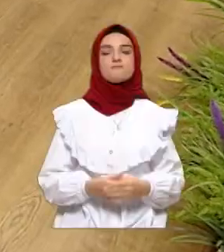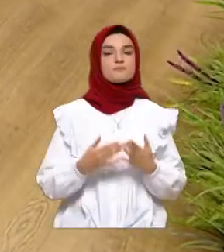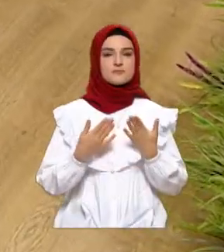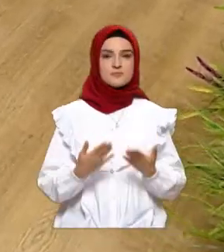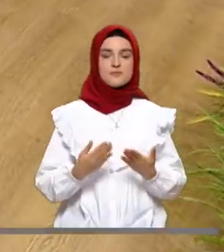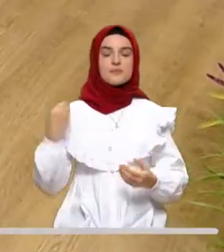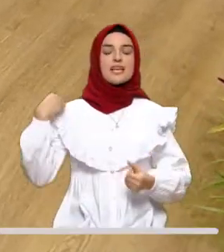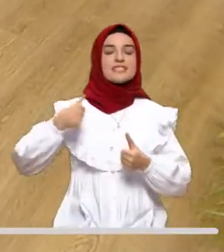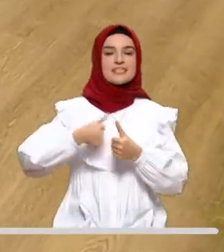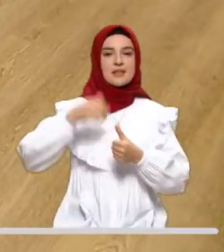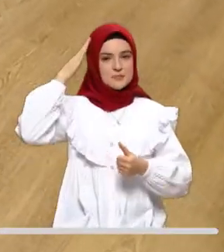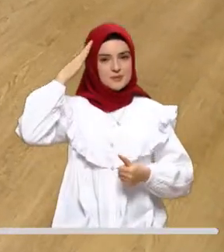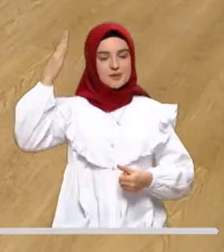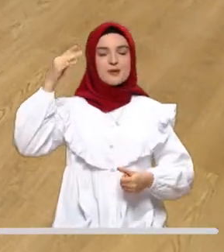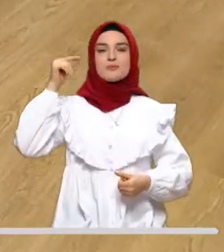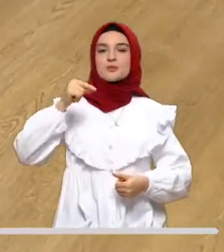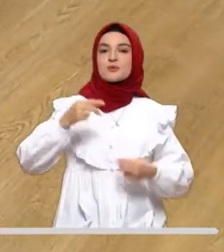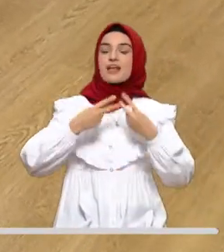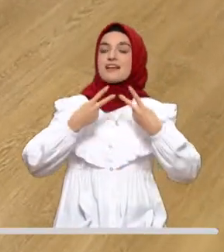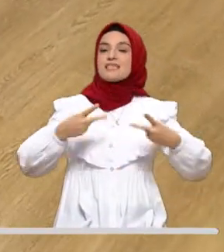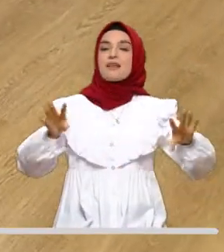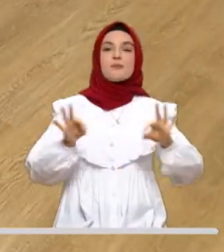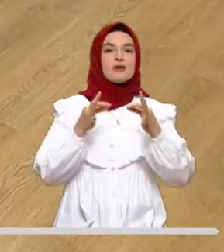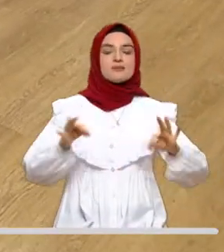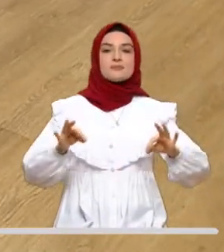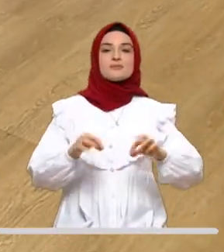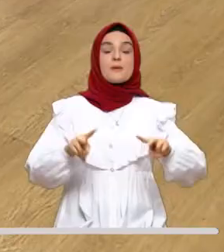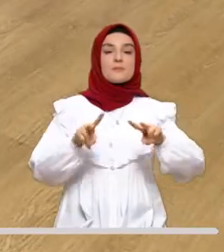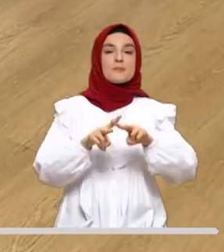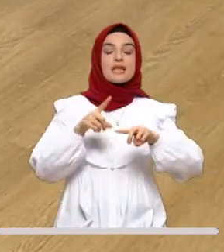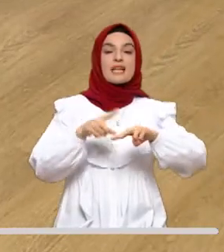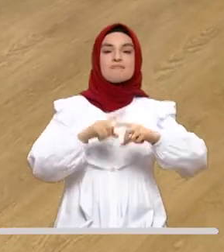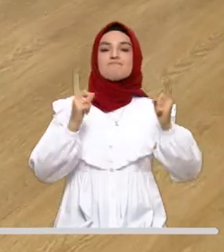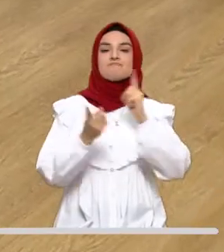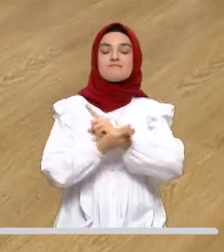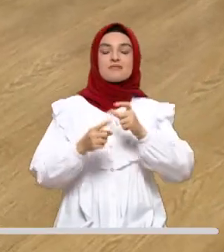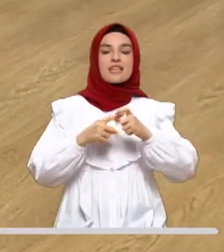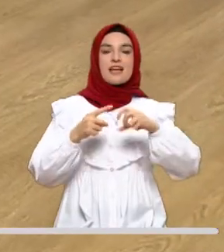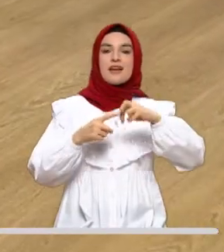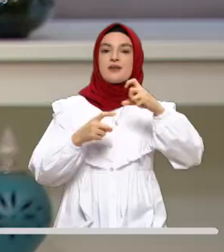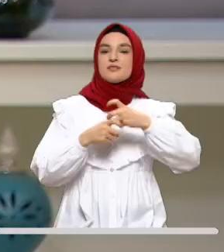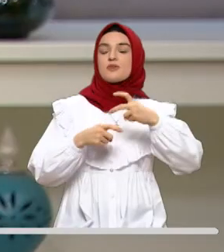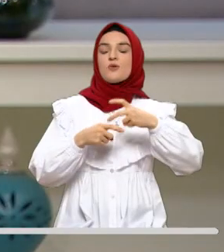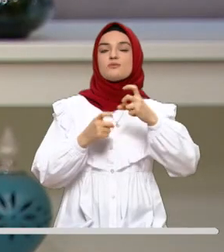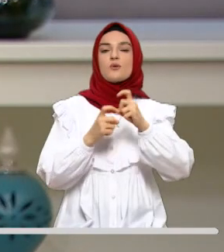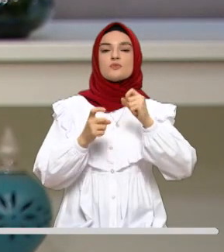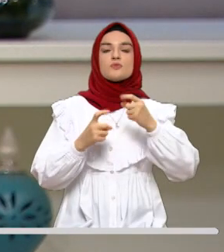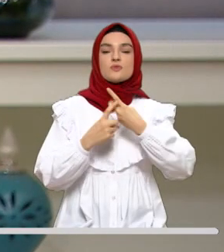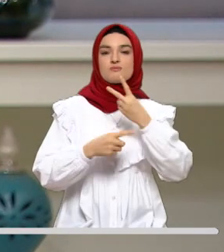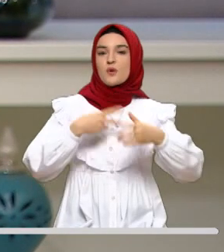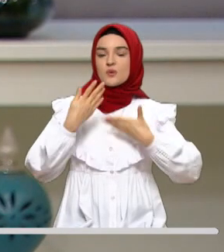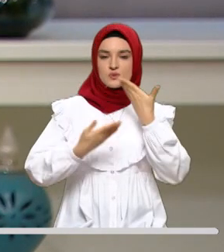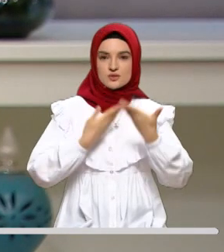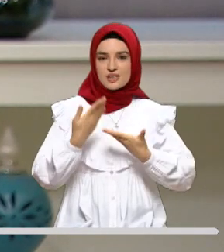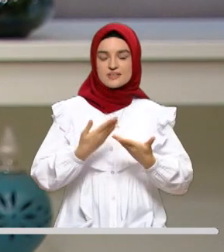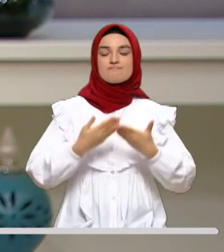Evet efendim, yeniden merhabalar. Bugün İstiklal Marşımızı ve Mehmet Akif Ersoy'u, İstiklal Marşımızın yazılış sürecini, kabul